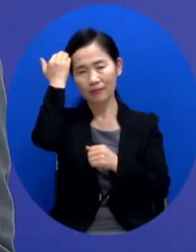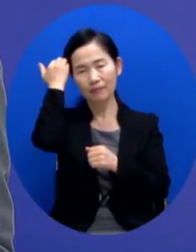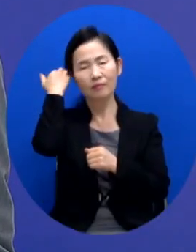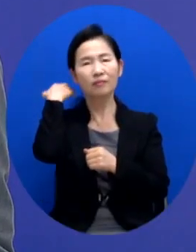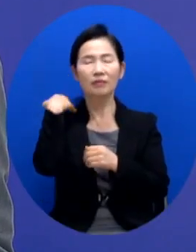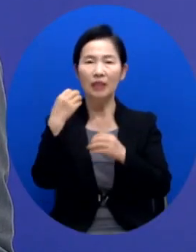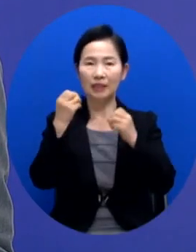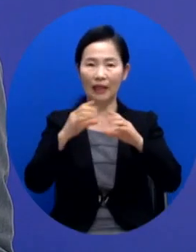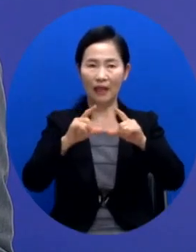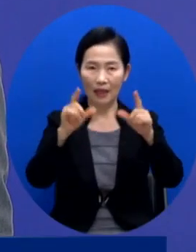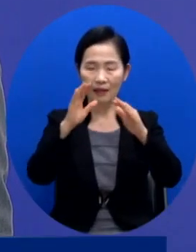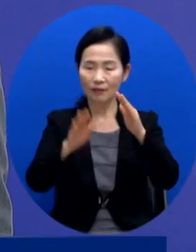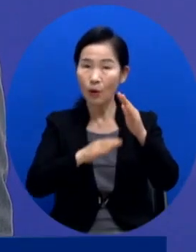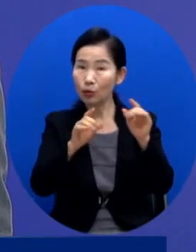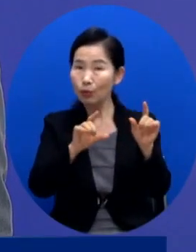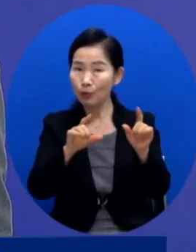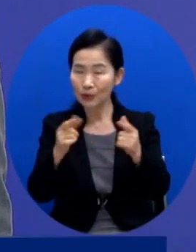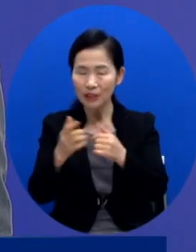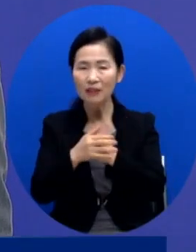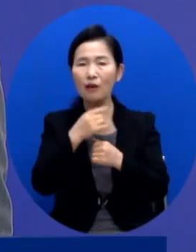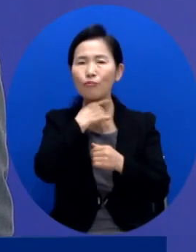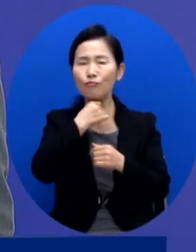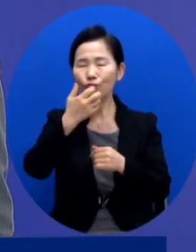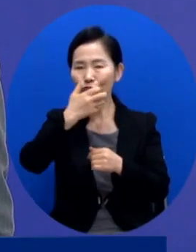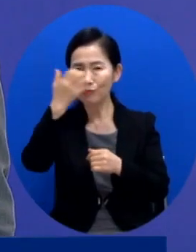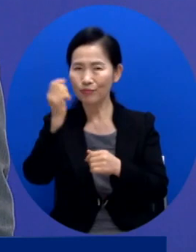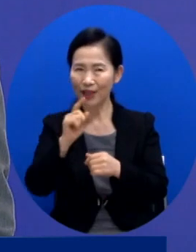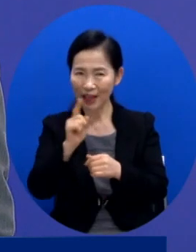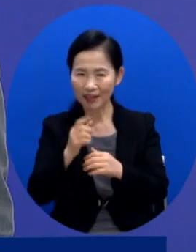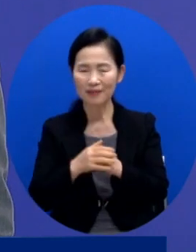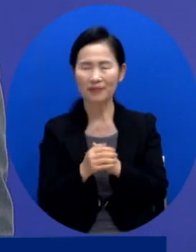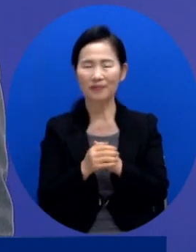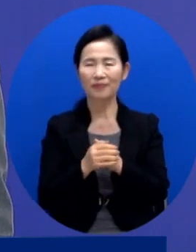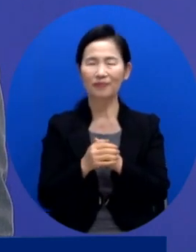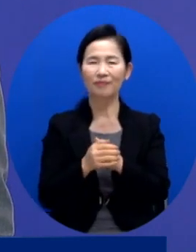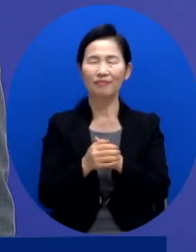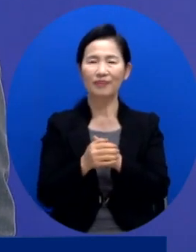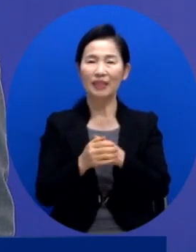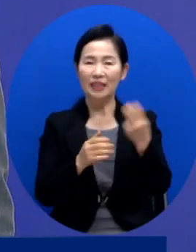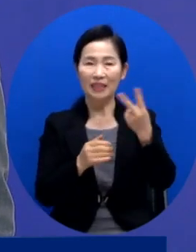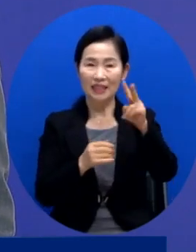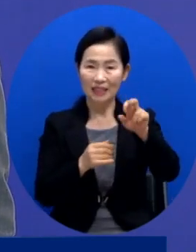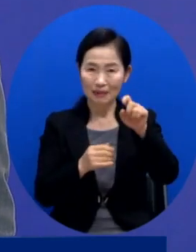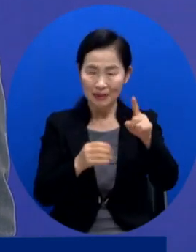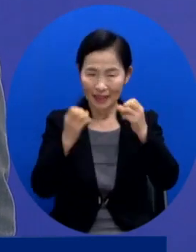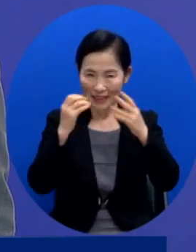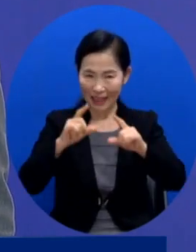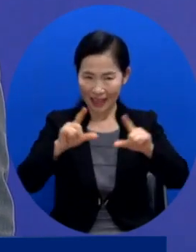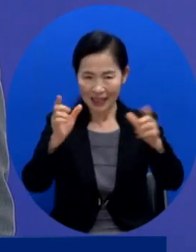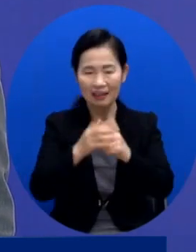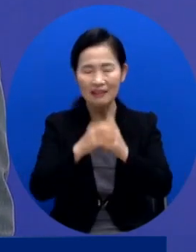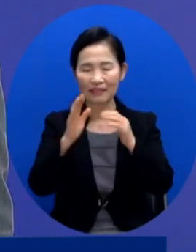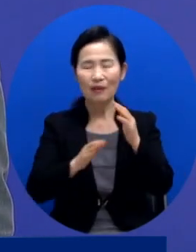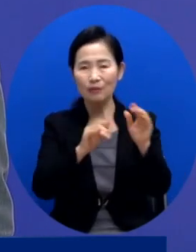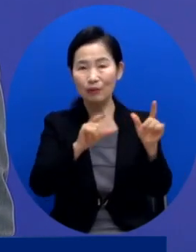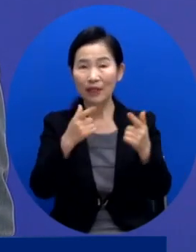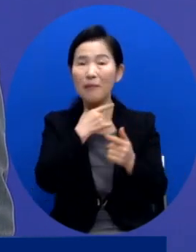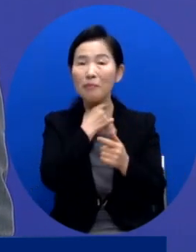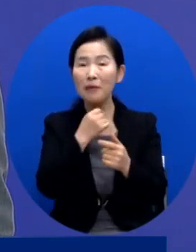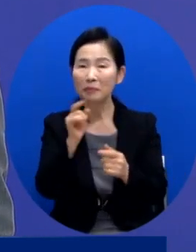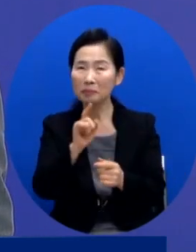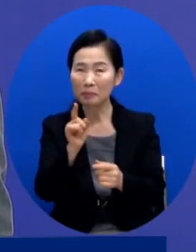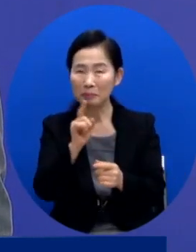새해를 맞아 성도들은 어떤 바람들을 갖고 있을까요? 2021년 신축년을 맞아 성도들의 새해 바람을